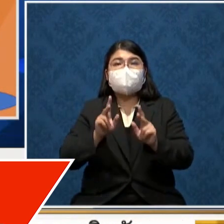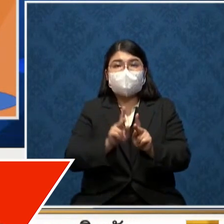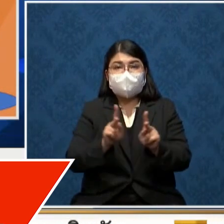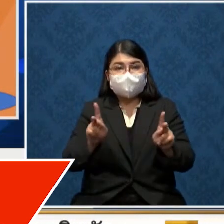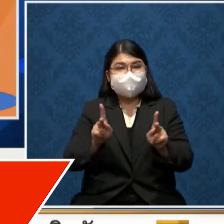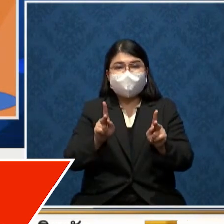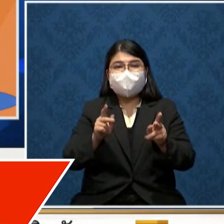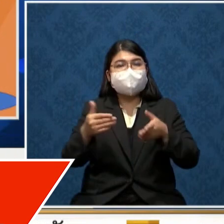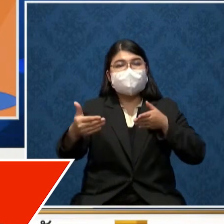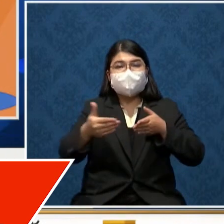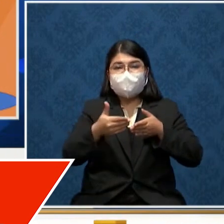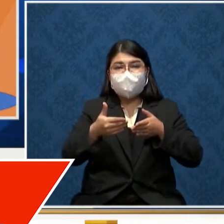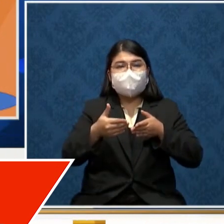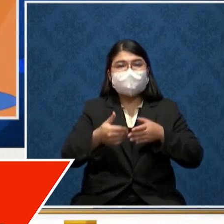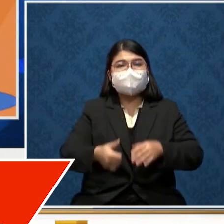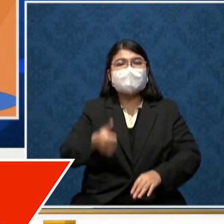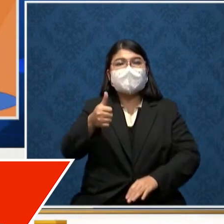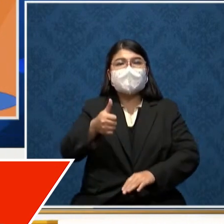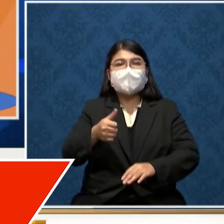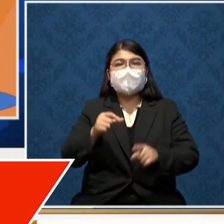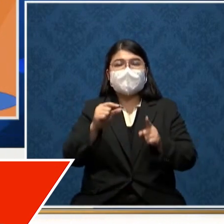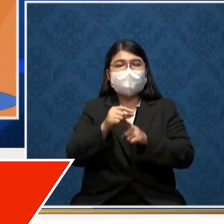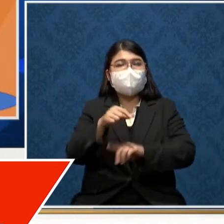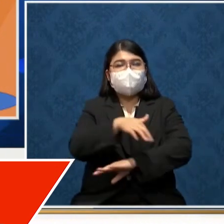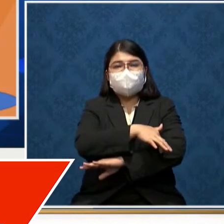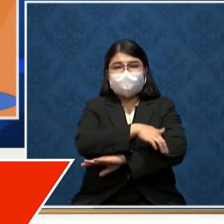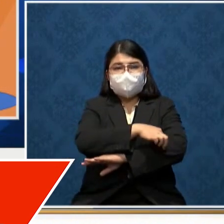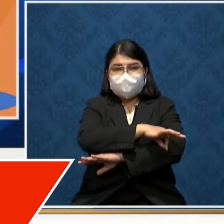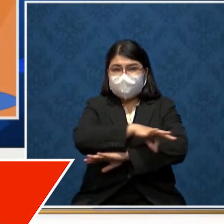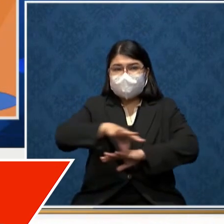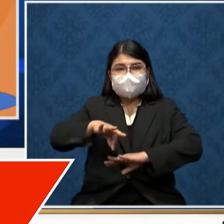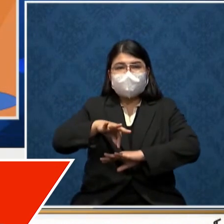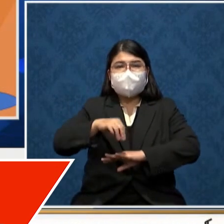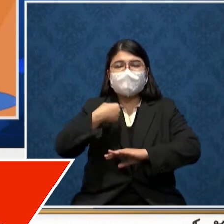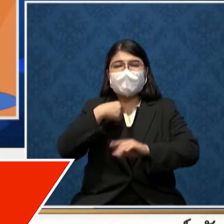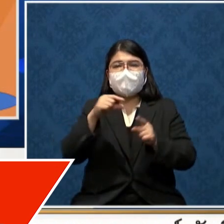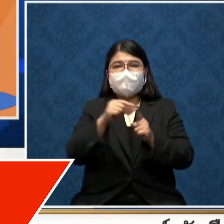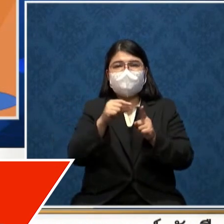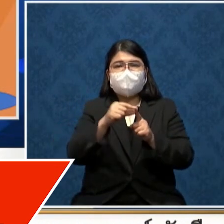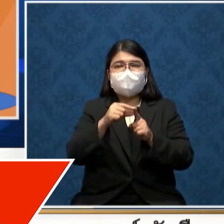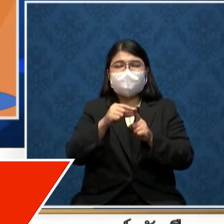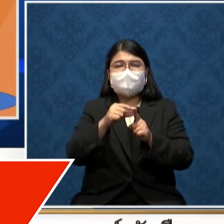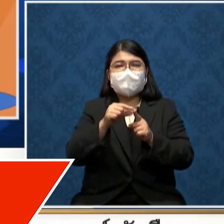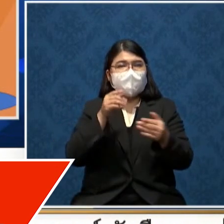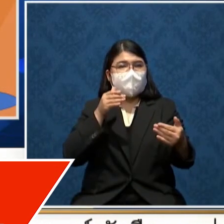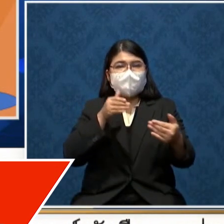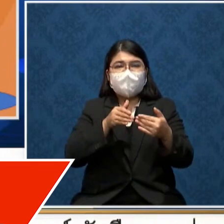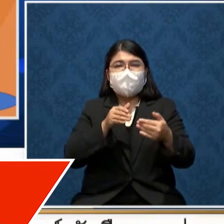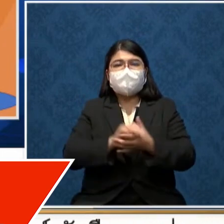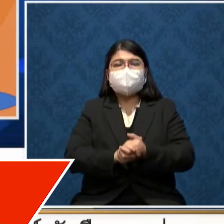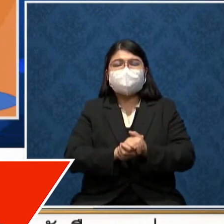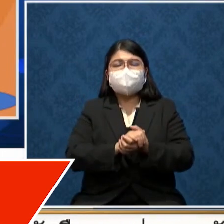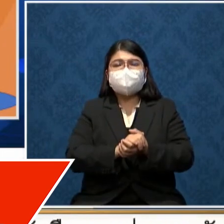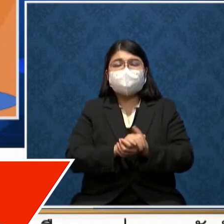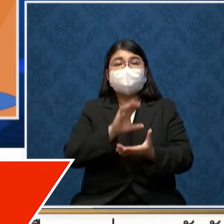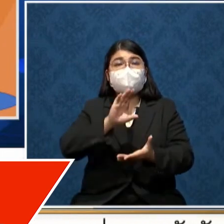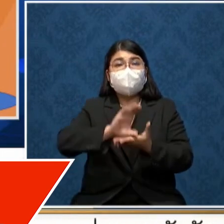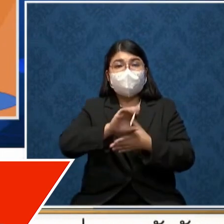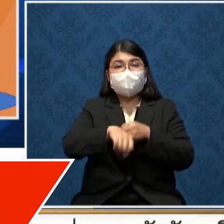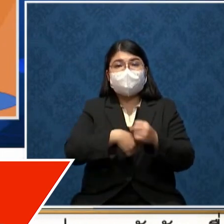ตรงก็ได้ขีดเส้นใต้กรรมาธิการโดยตรงในปีงบประมาณ